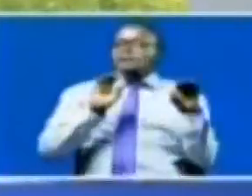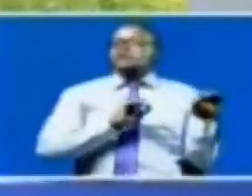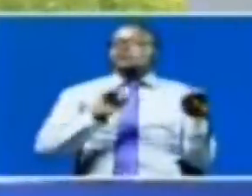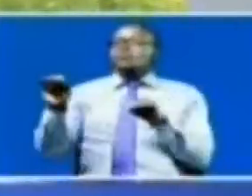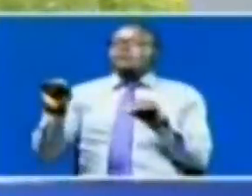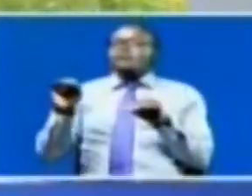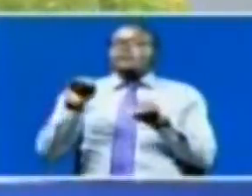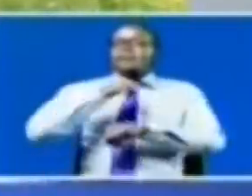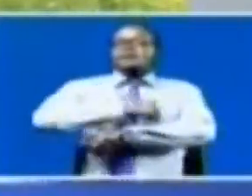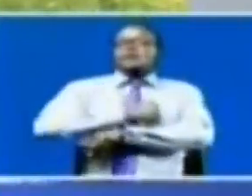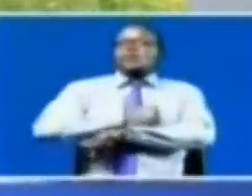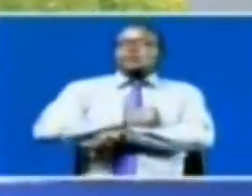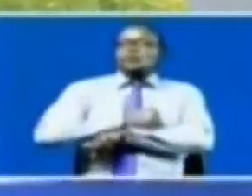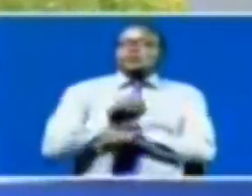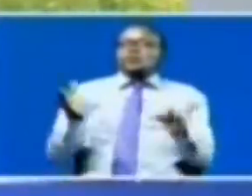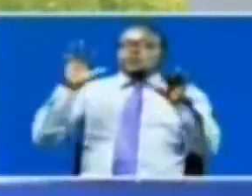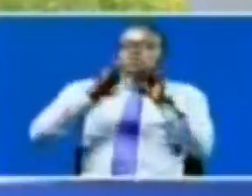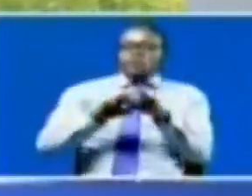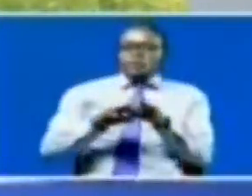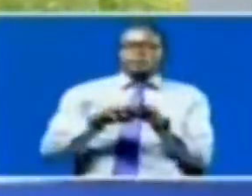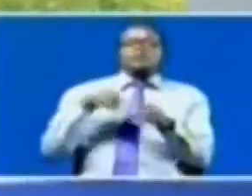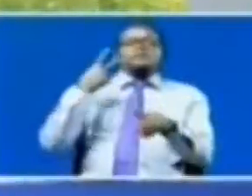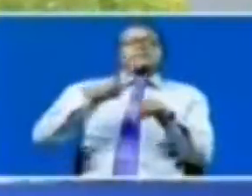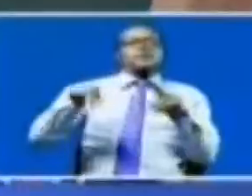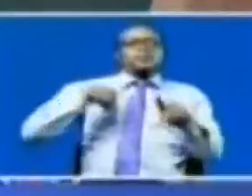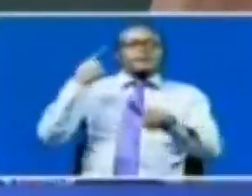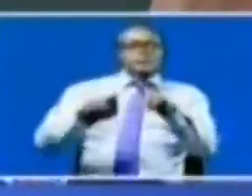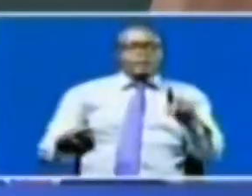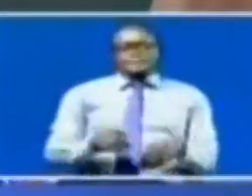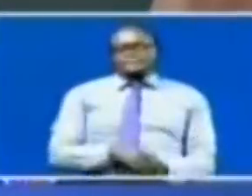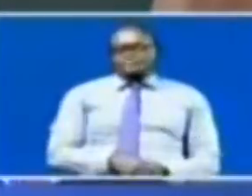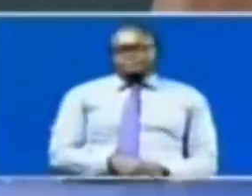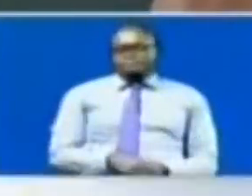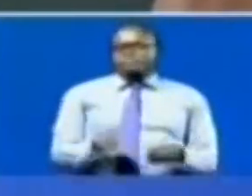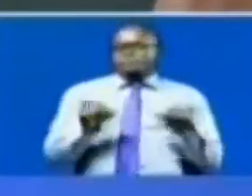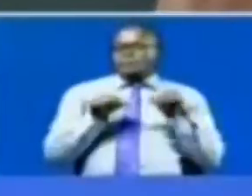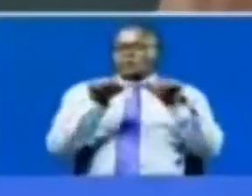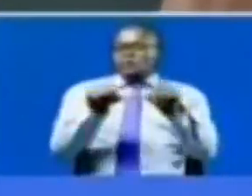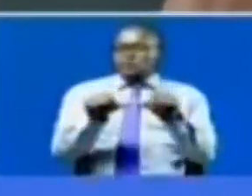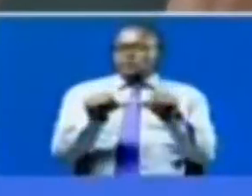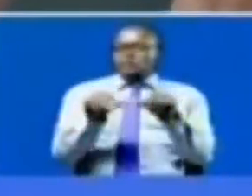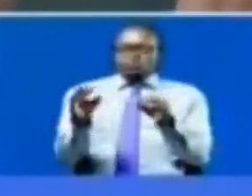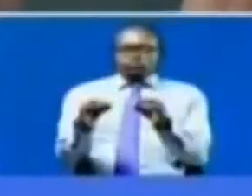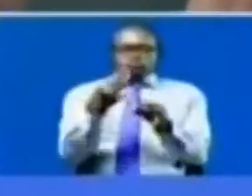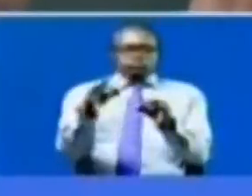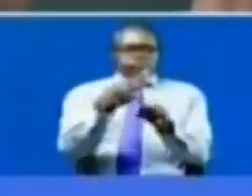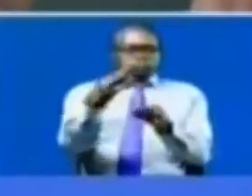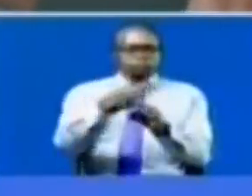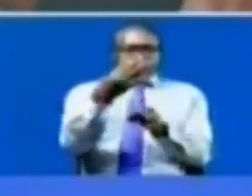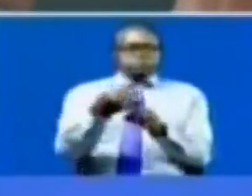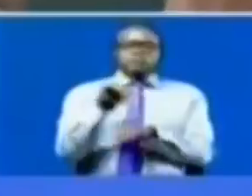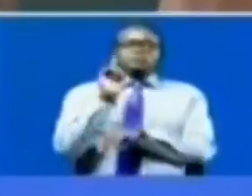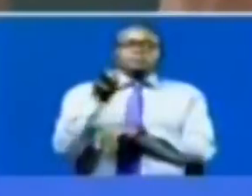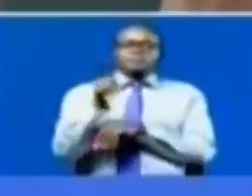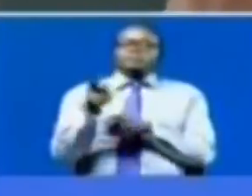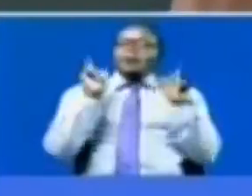shule mtoto wao anayejiunga na kidato cha pili mwaka ujao. Naendelea kushonwa na kurundishwa hizo